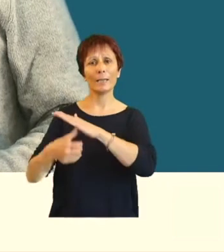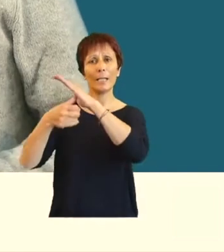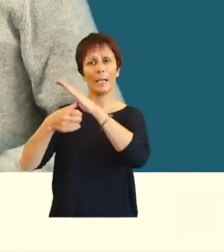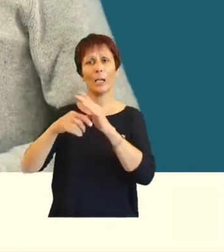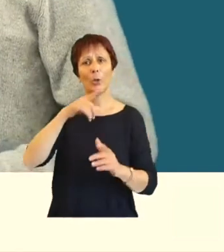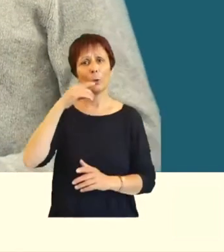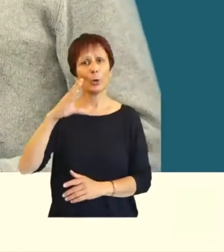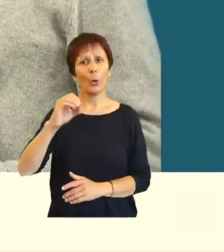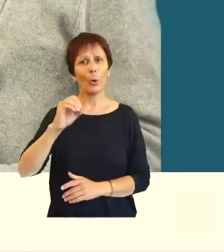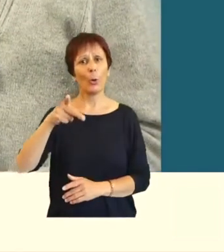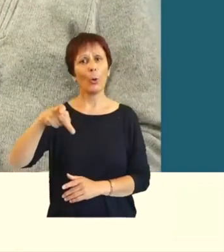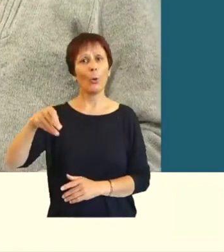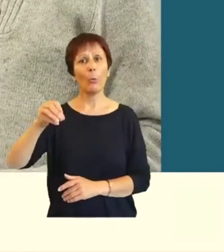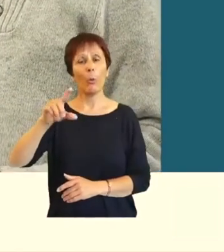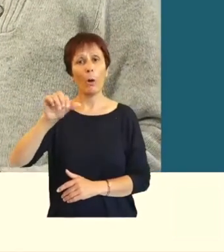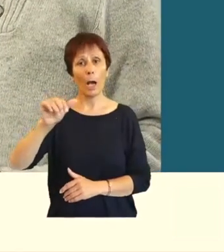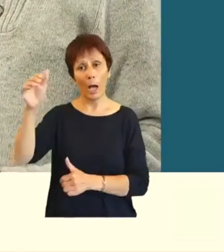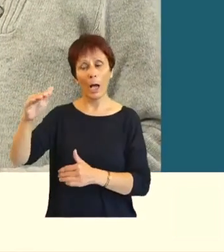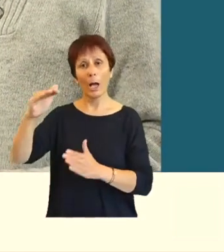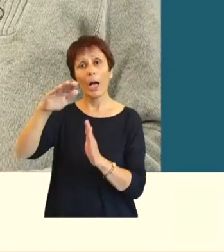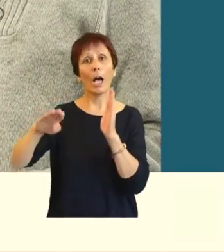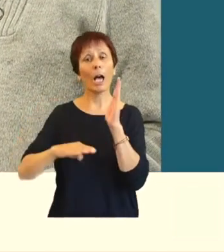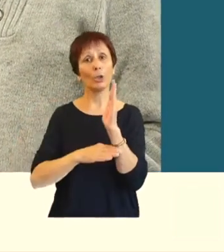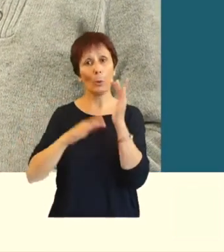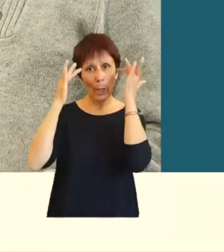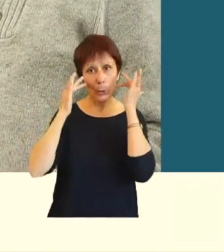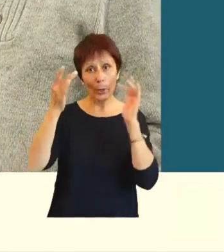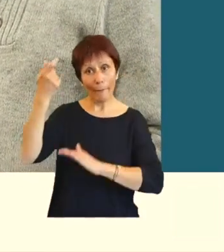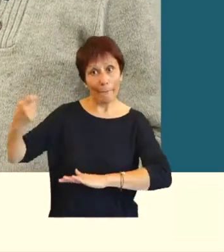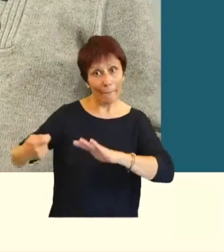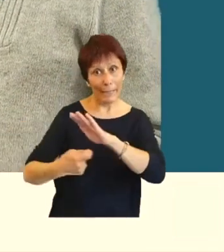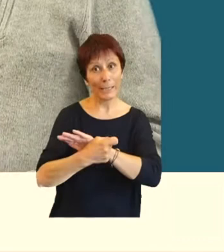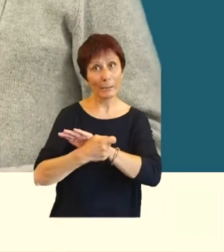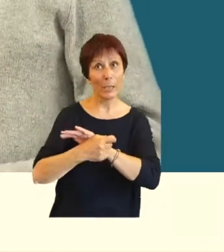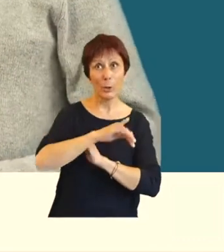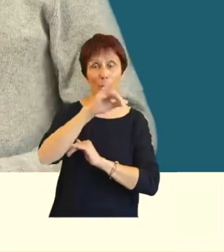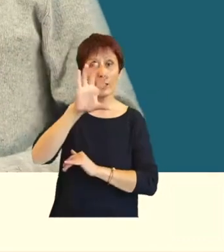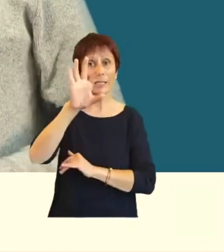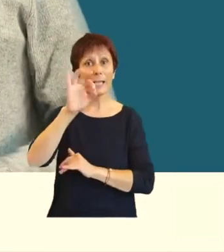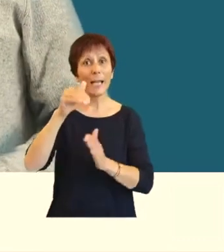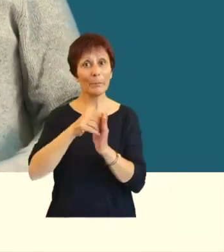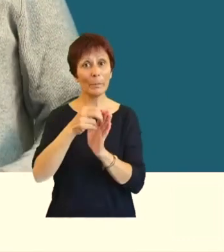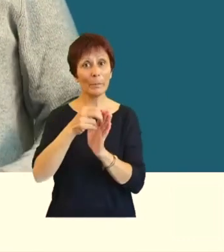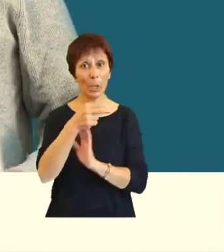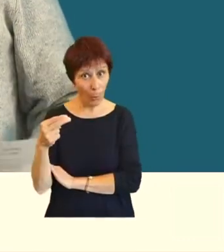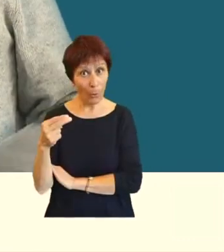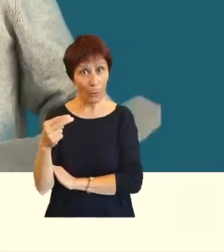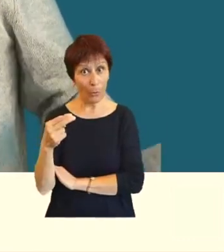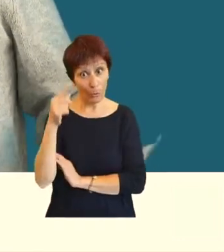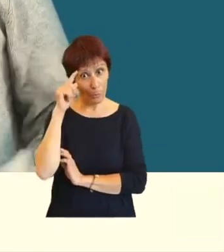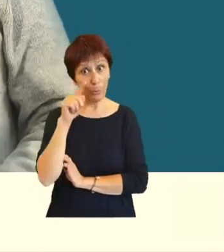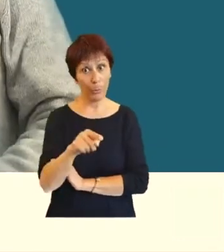à la culture, le financement à hauteur de 50 000 euros de cette opération, et l'inscription de